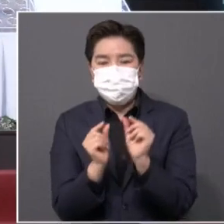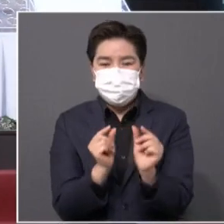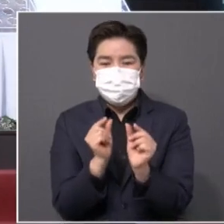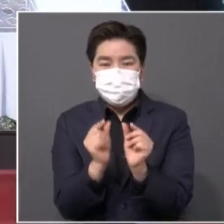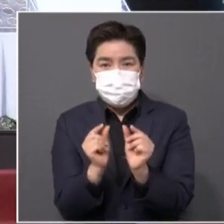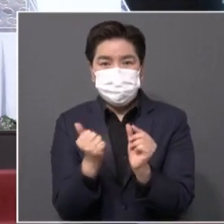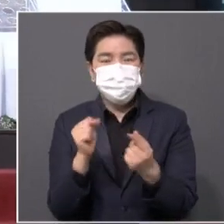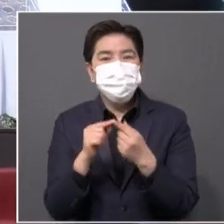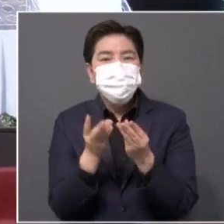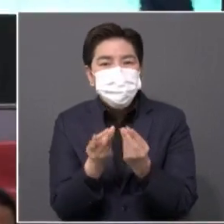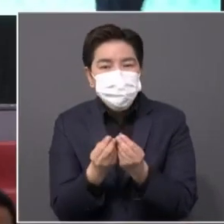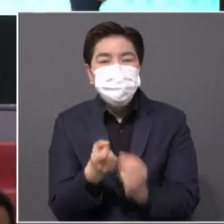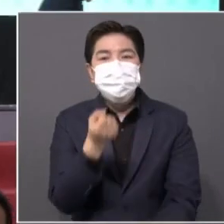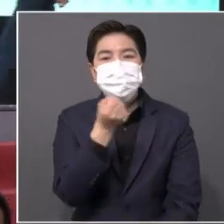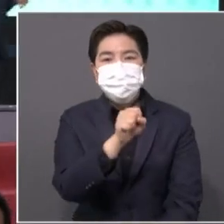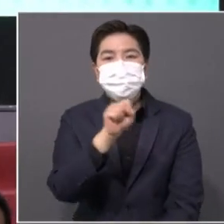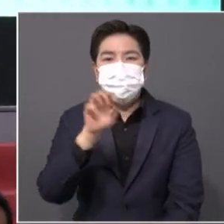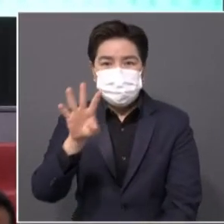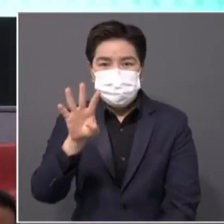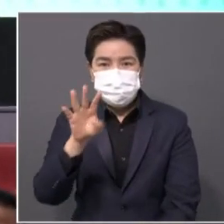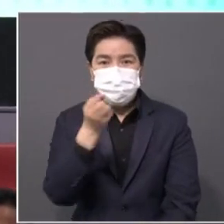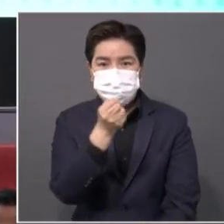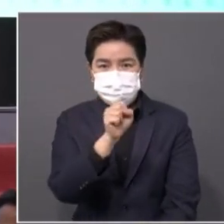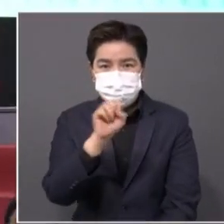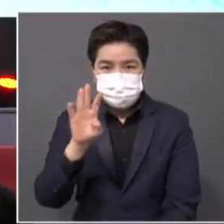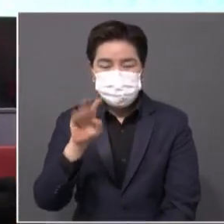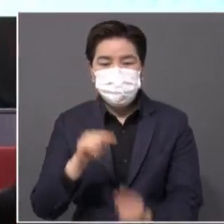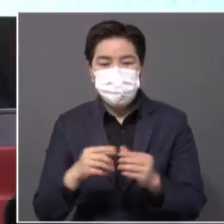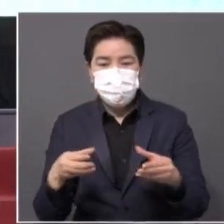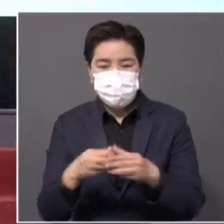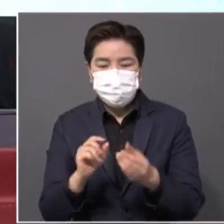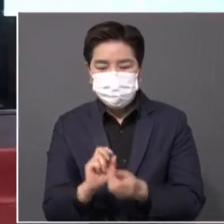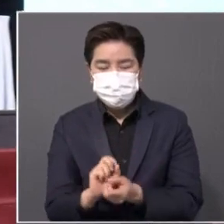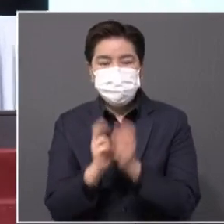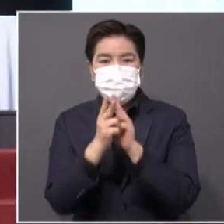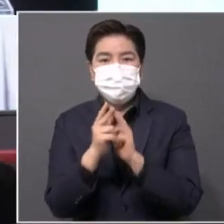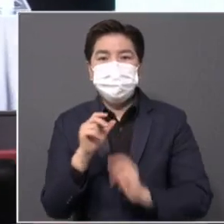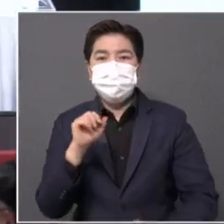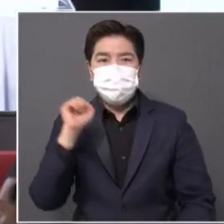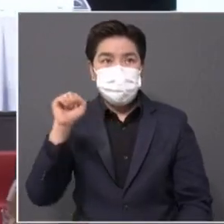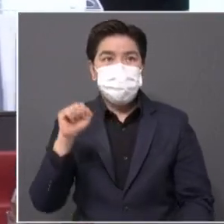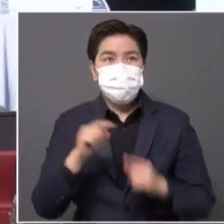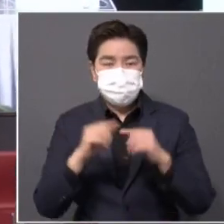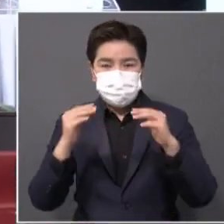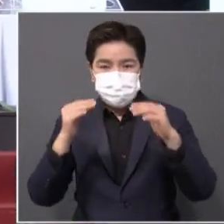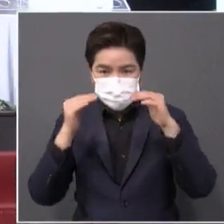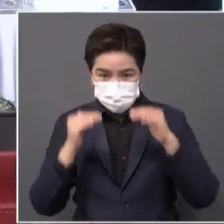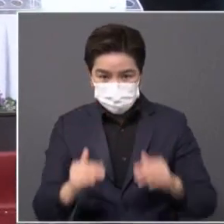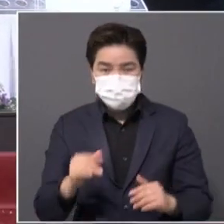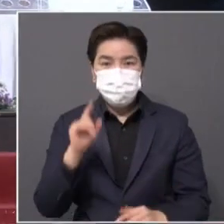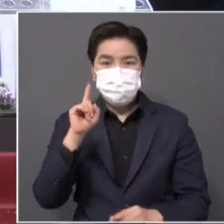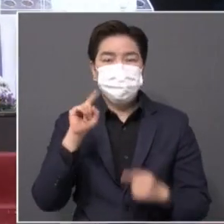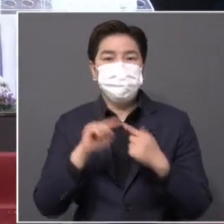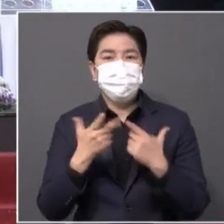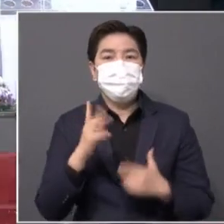เหมือนกันค่ะเป็นหมายเลข 14นะคะสำหรับชาติพัฒนาค่ะแล้วก็ชื่อใกล้เคียงกันนะฮะคุณผู้ชมอีกหนึ่ง